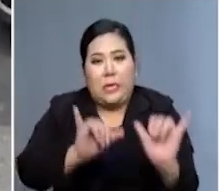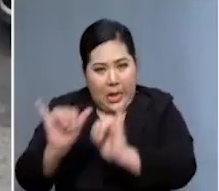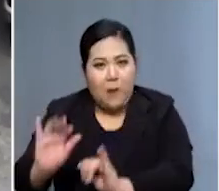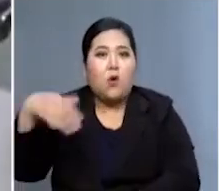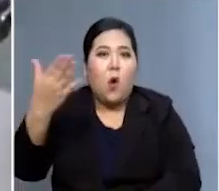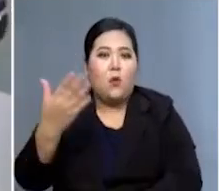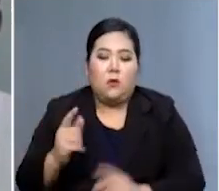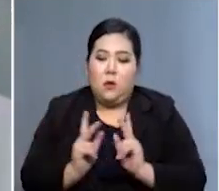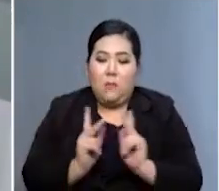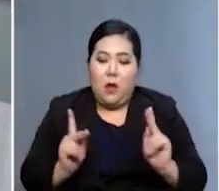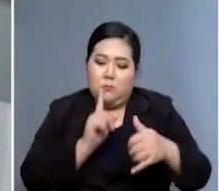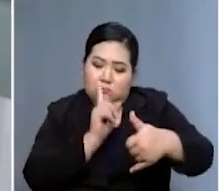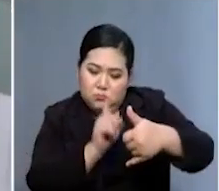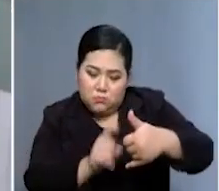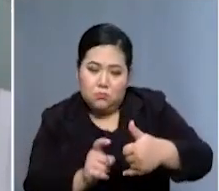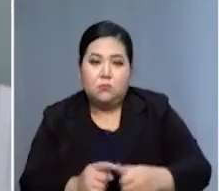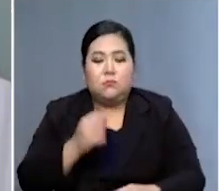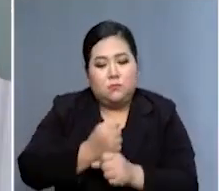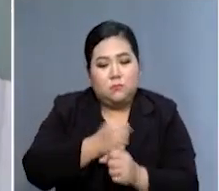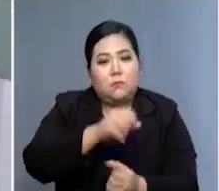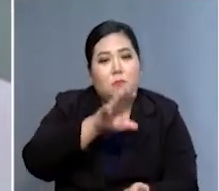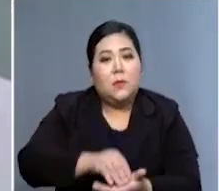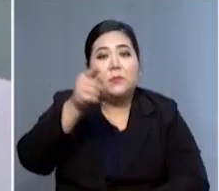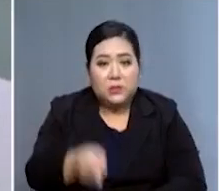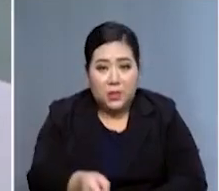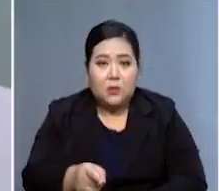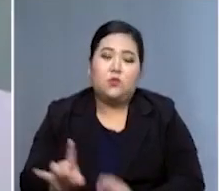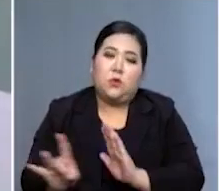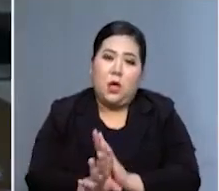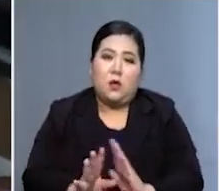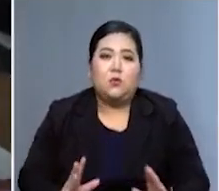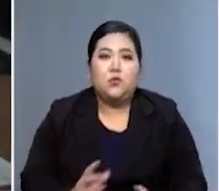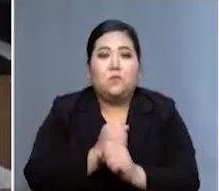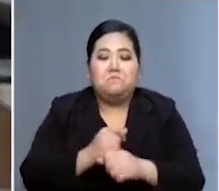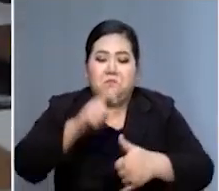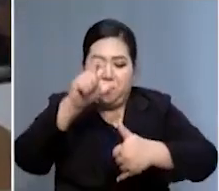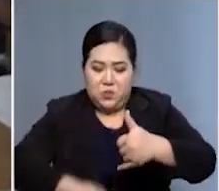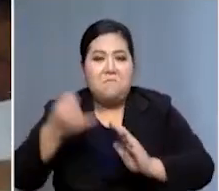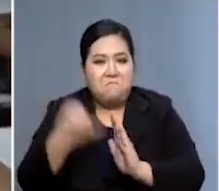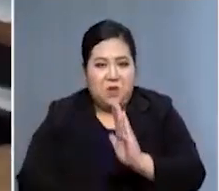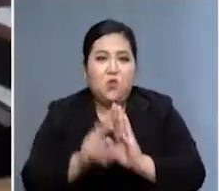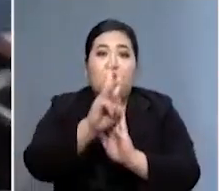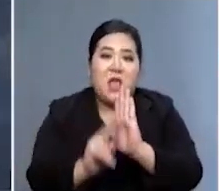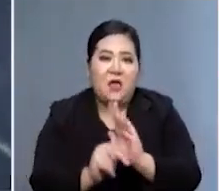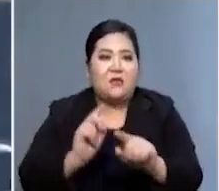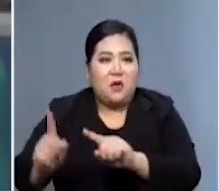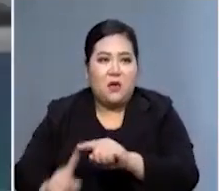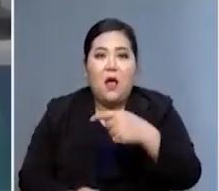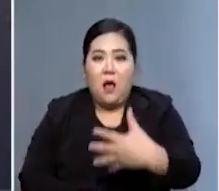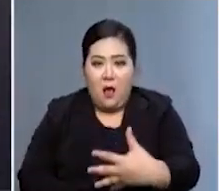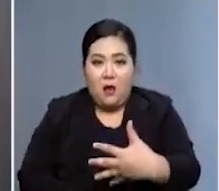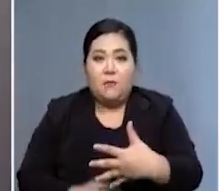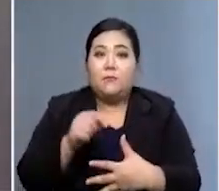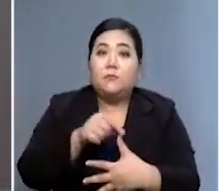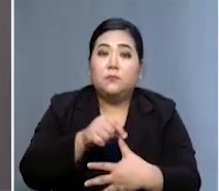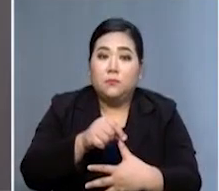ถูกตั้งคณะกรรมการสืบสวนข้อเท็จจริงจนในที่สุดก็ได้ผลสรุปชี้มูลความผิดวินัยร้ายแรงจำนวน5ข้อก็คือ 1.